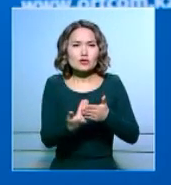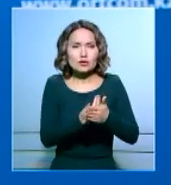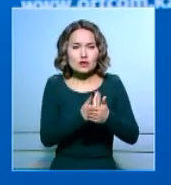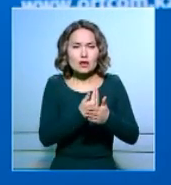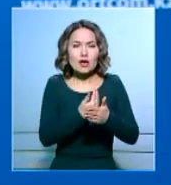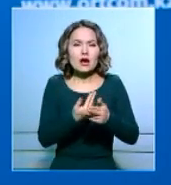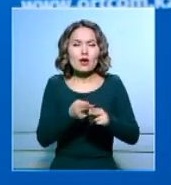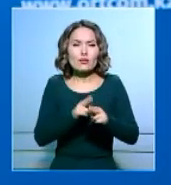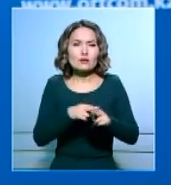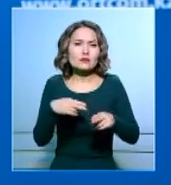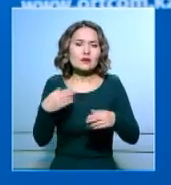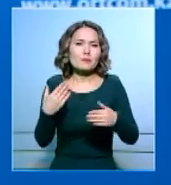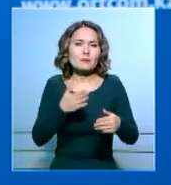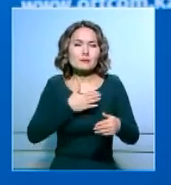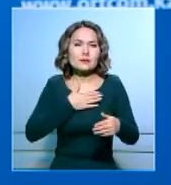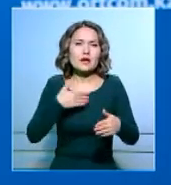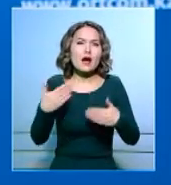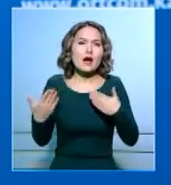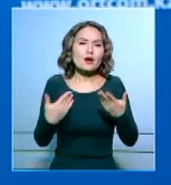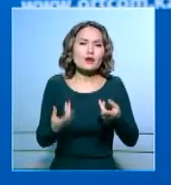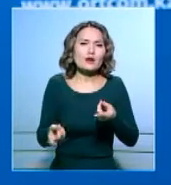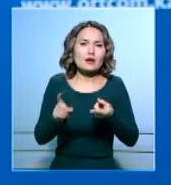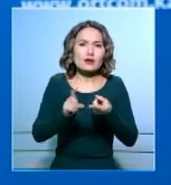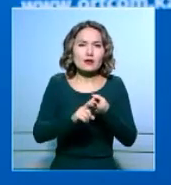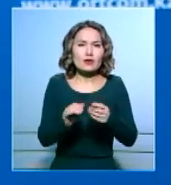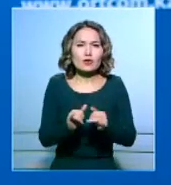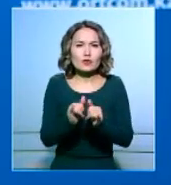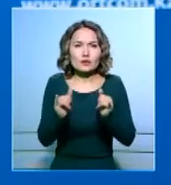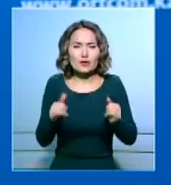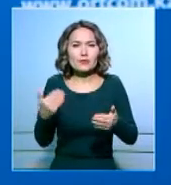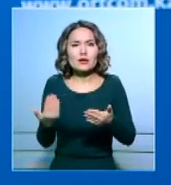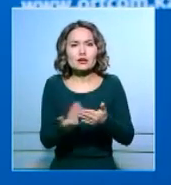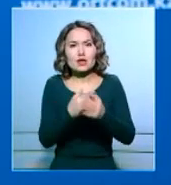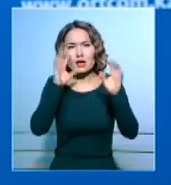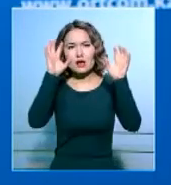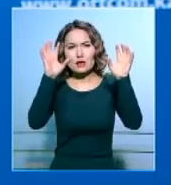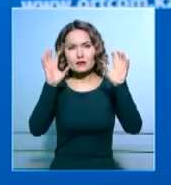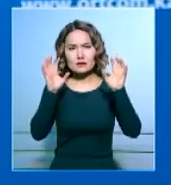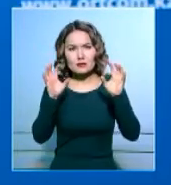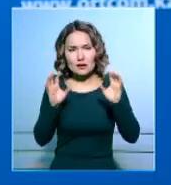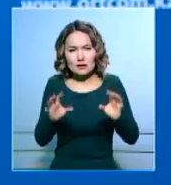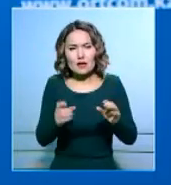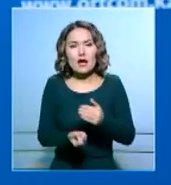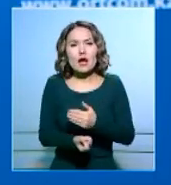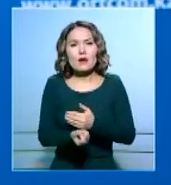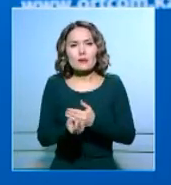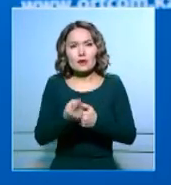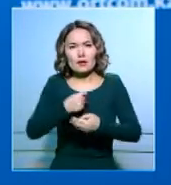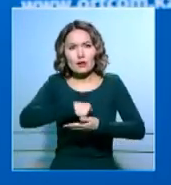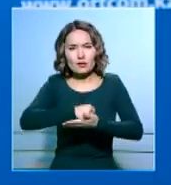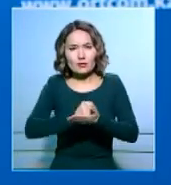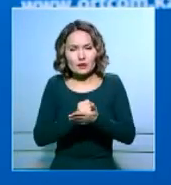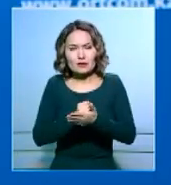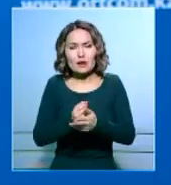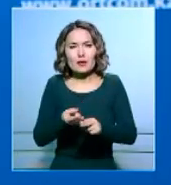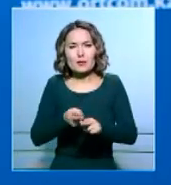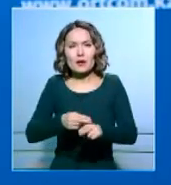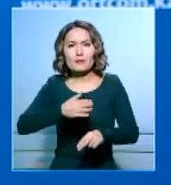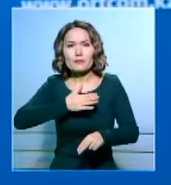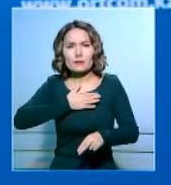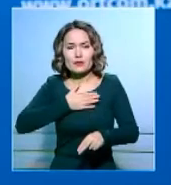пайда болды. Осы қоғамдық қатынастарды реттейтін жаңа заңдар пайда болды. Осы үрдістердің